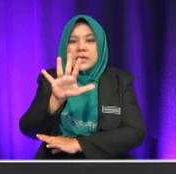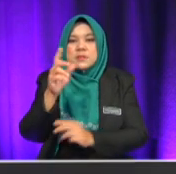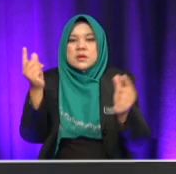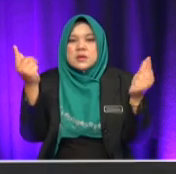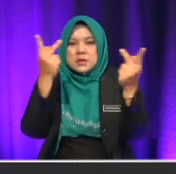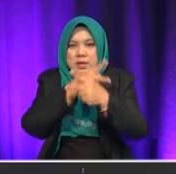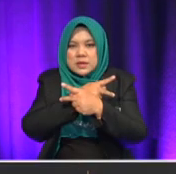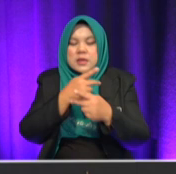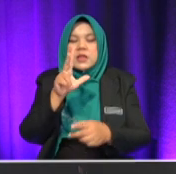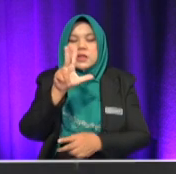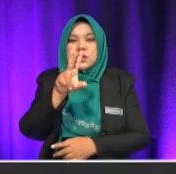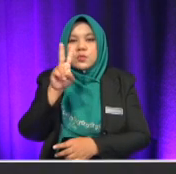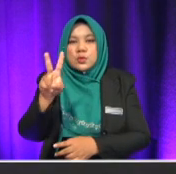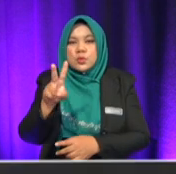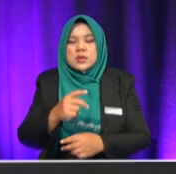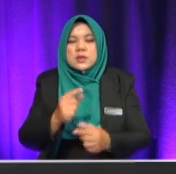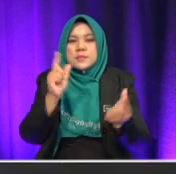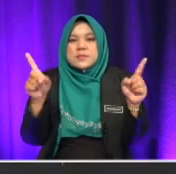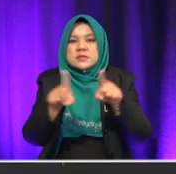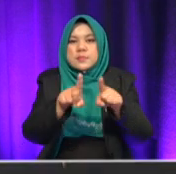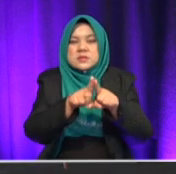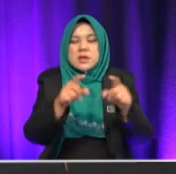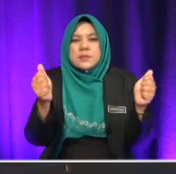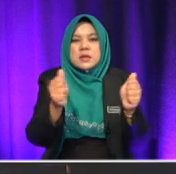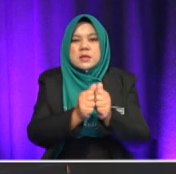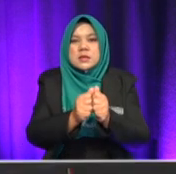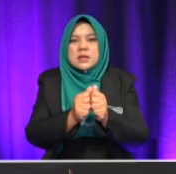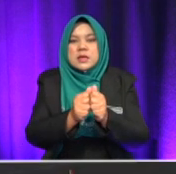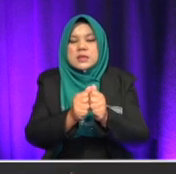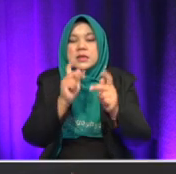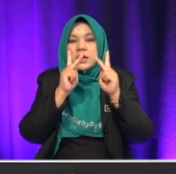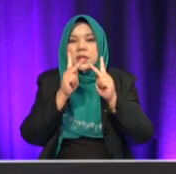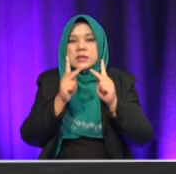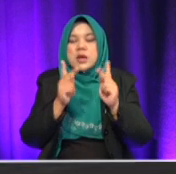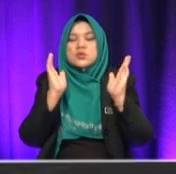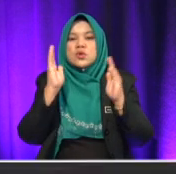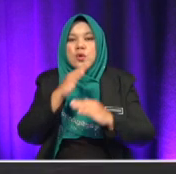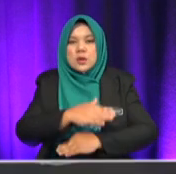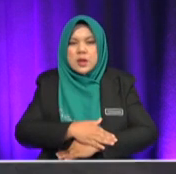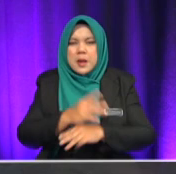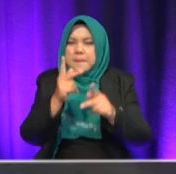32 di antaranya itu digandingkan dengan kata salat penting tapi